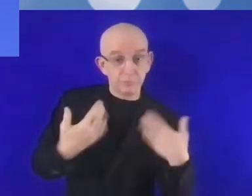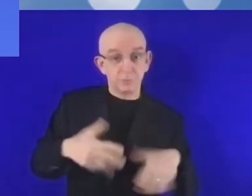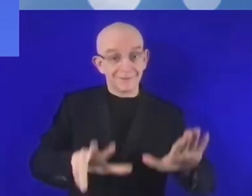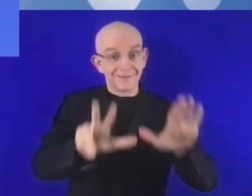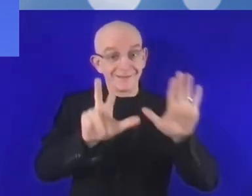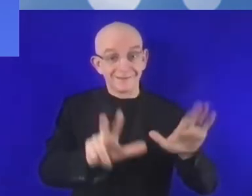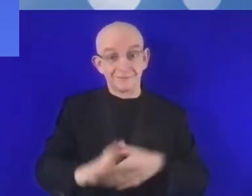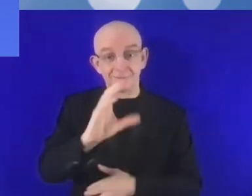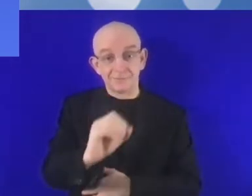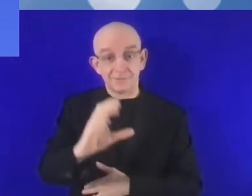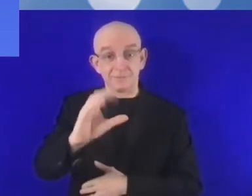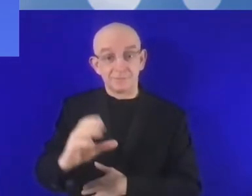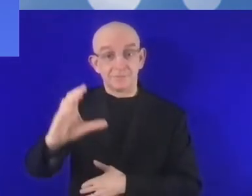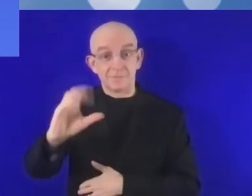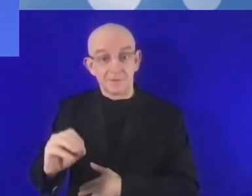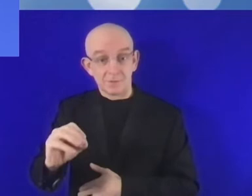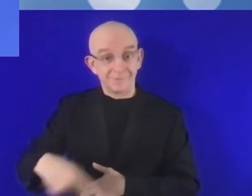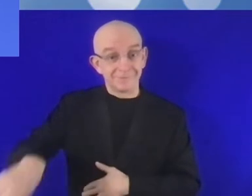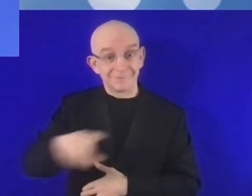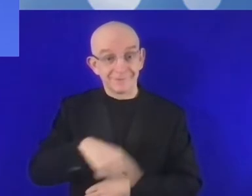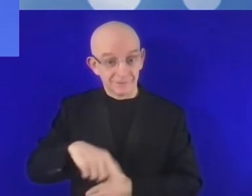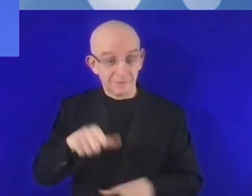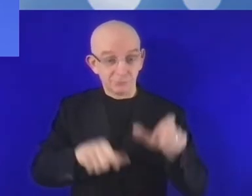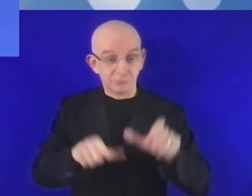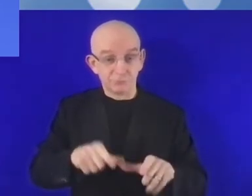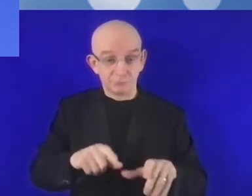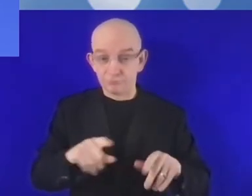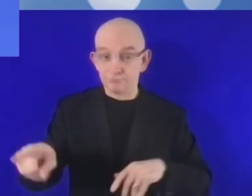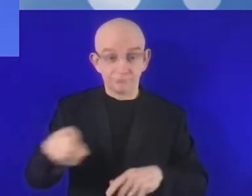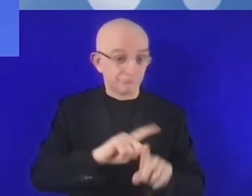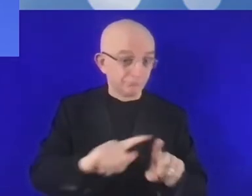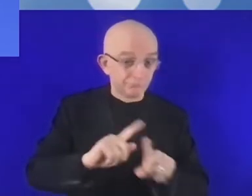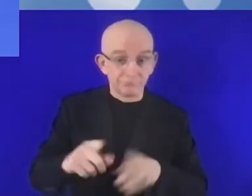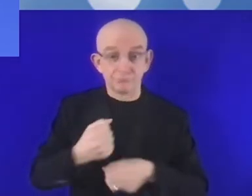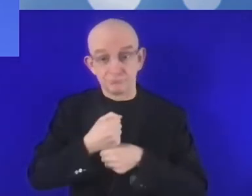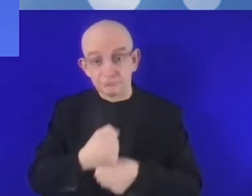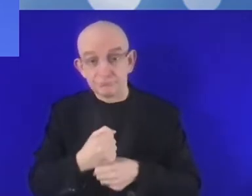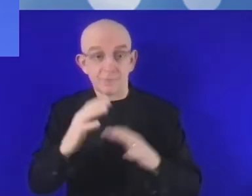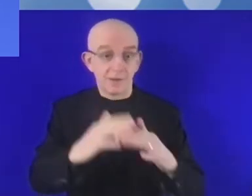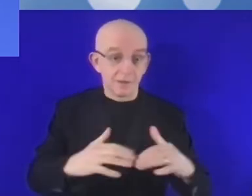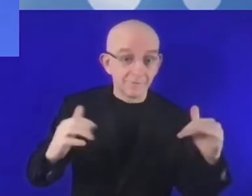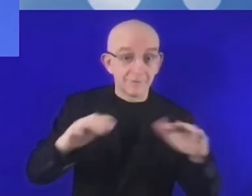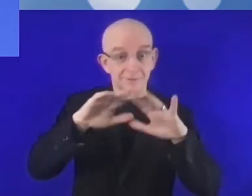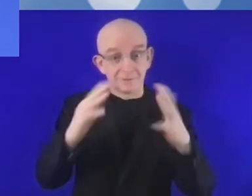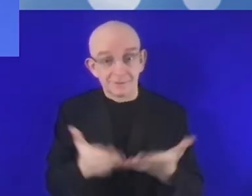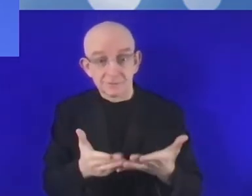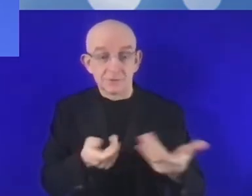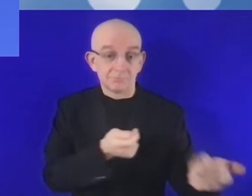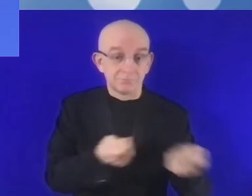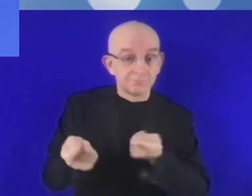المسرح أو بشكل أونلاين. هناك 8,000 مشارك قد سجلوا وحتى الآن